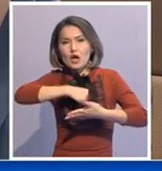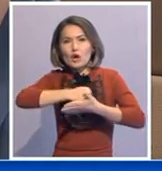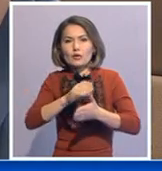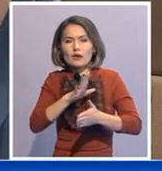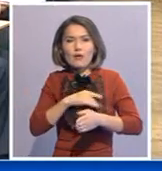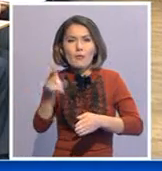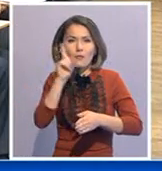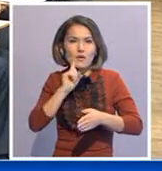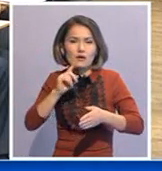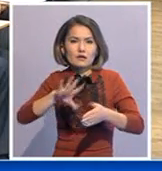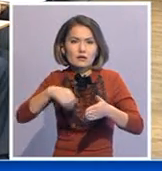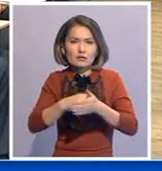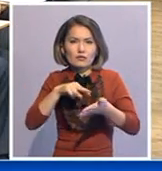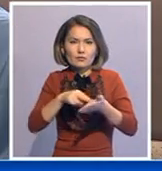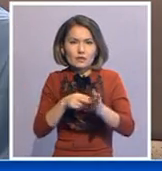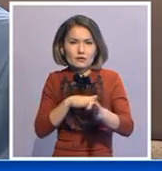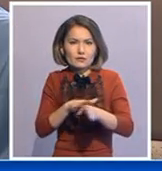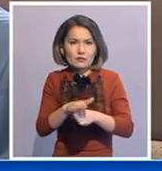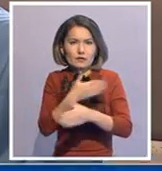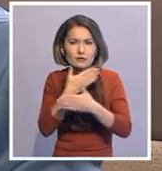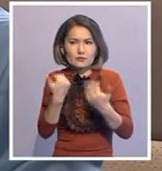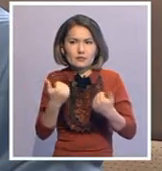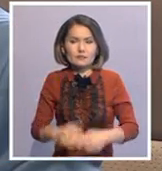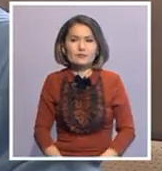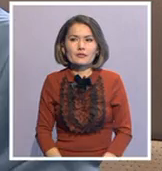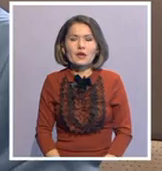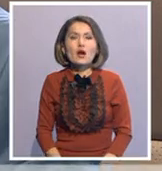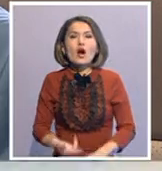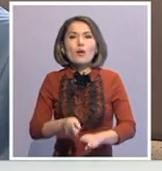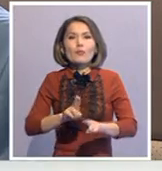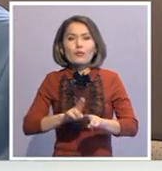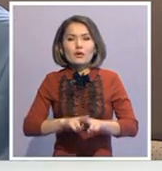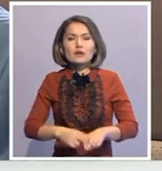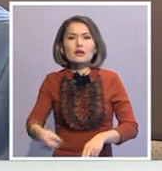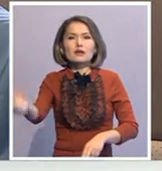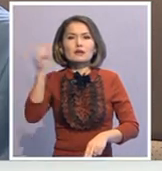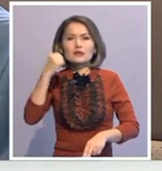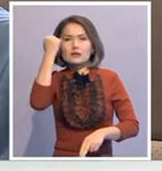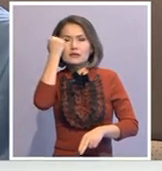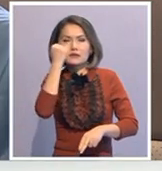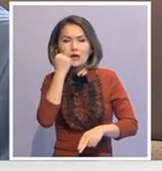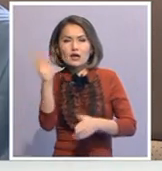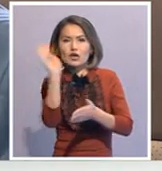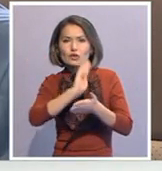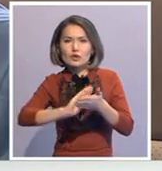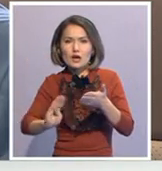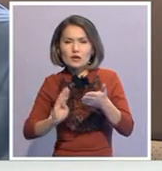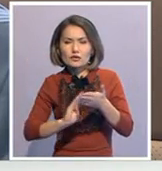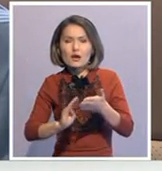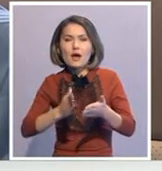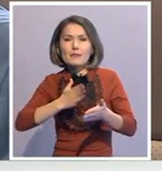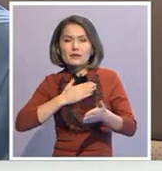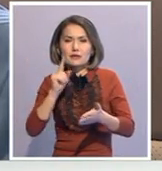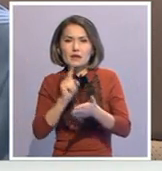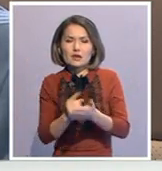алайда жүзеге асырылған жоқ. Бұл үлкен күн болғаннан кейін, үлкен мереке болғаннан кейін, тарихқа қатысты болғаннан